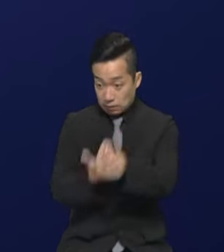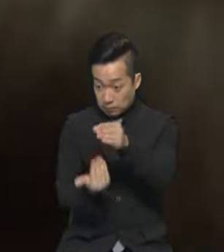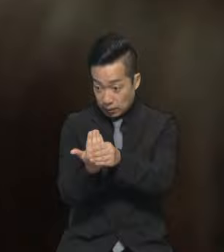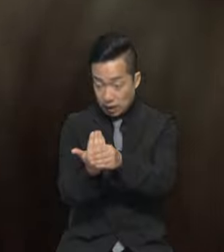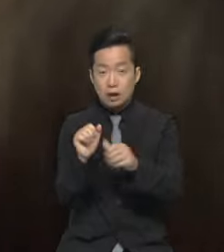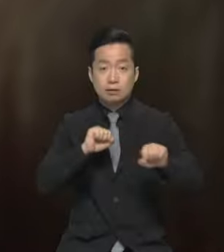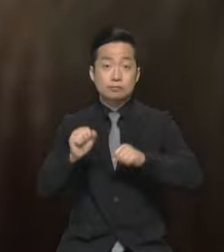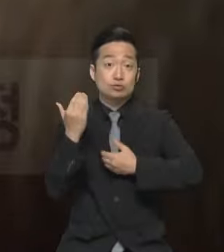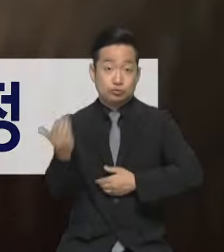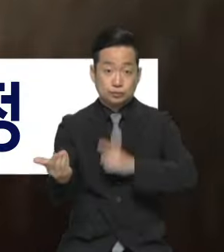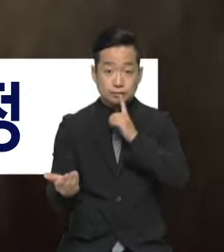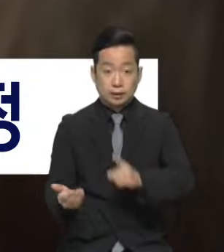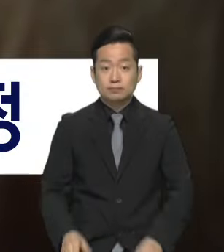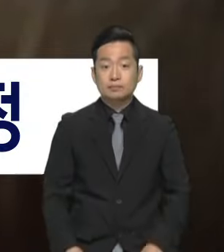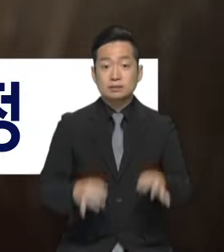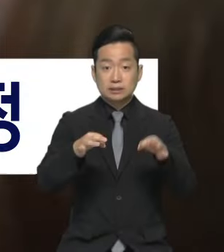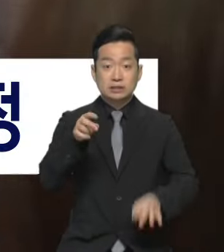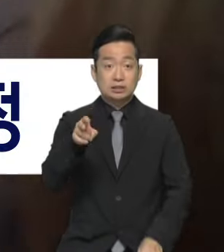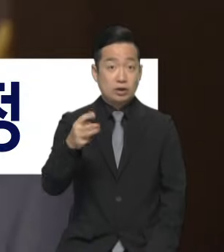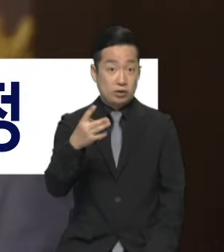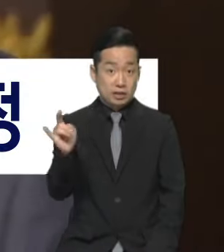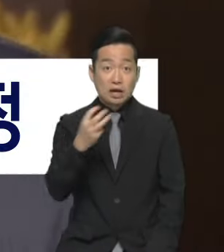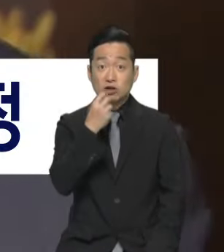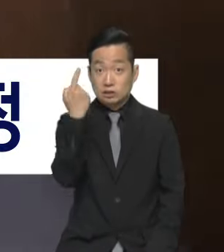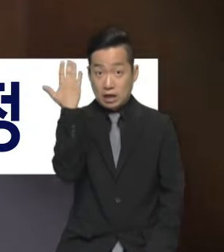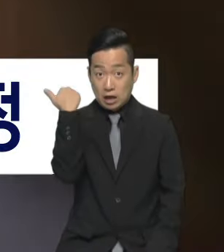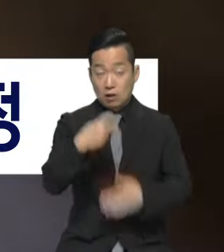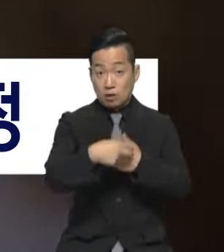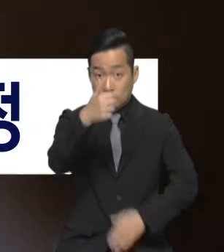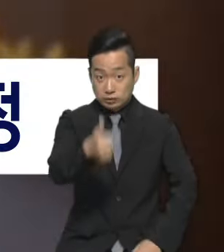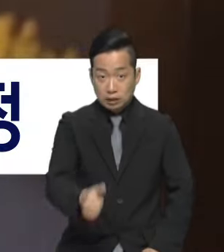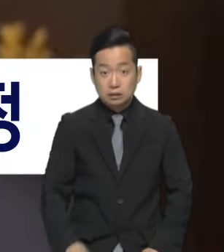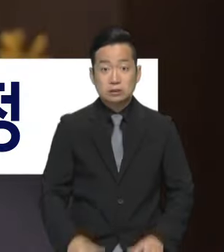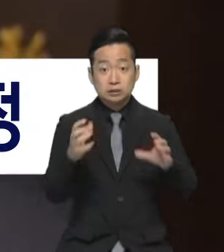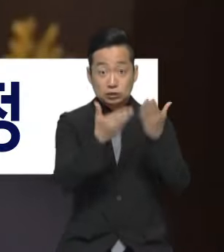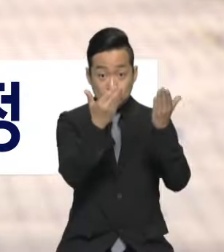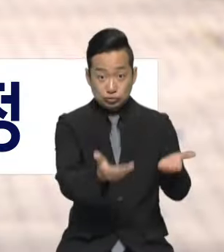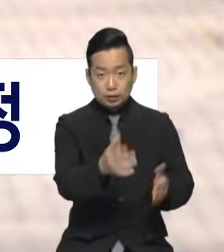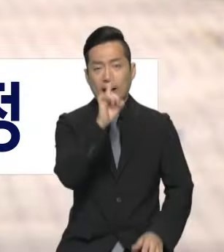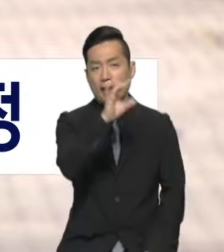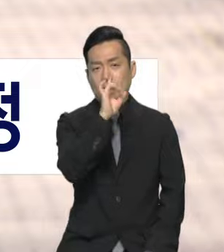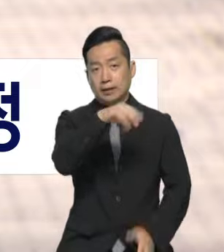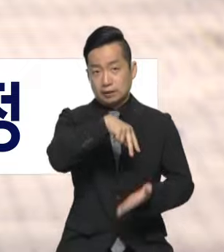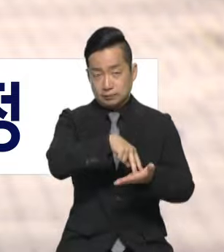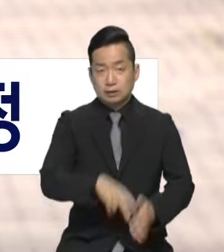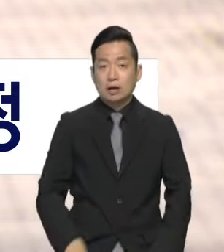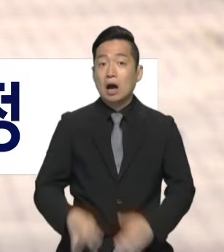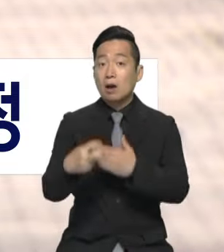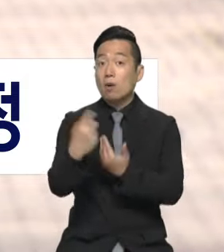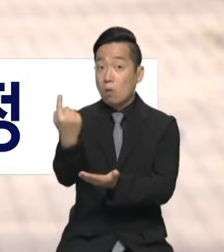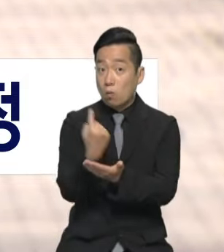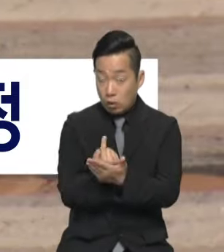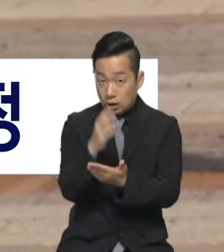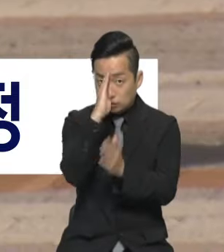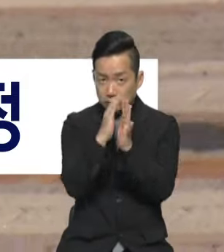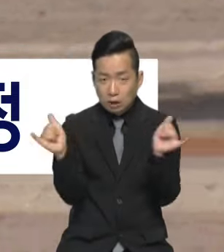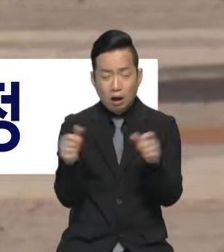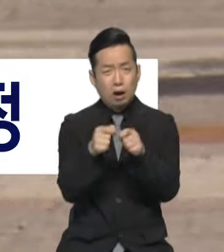밝혔습니다. 여전히 김영태 서울대 병원장은 집단 휴진 불허 입장을 고수하는 가운데 병원을 찾은 환자들은 휴진